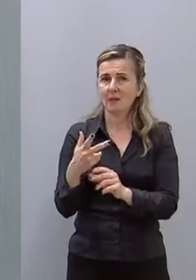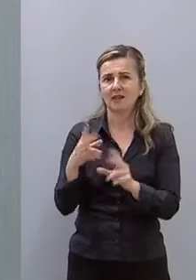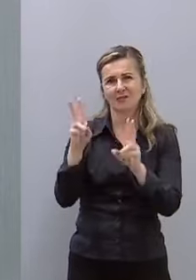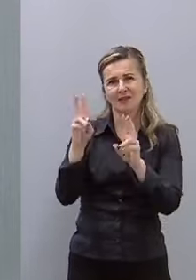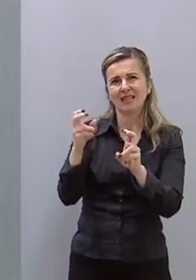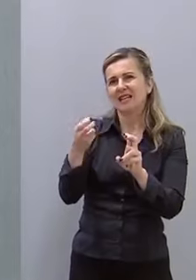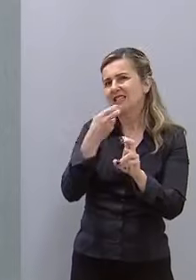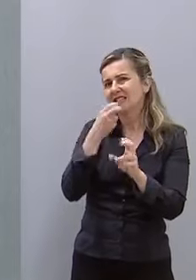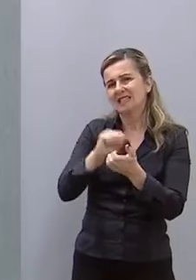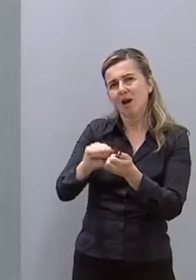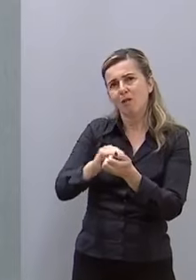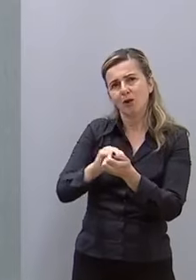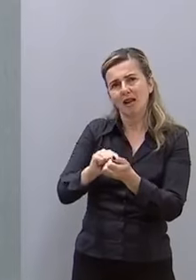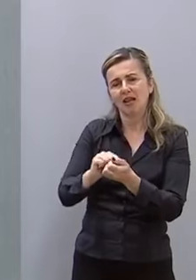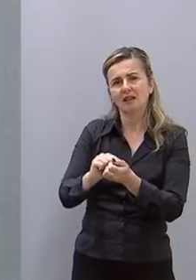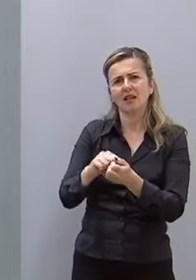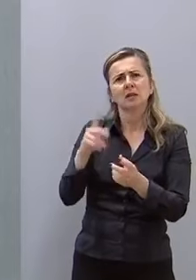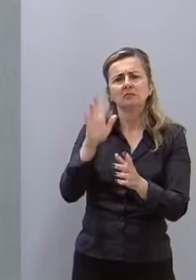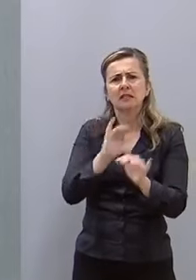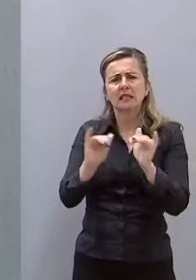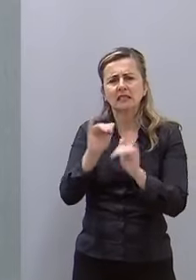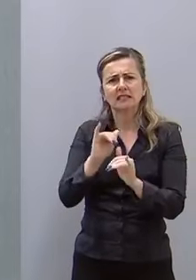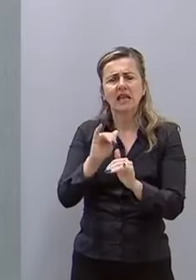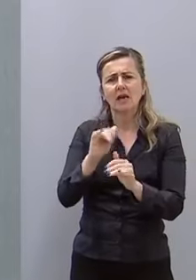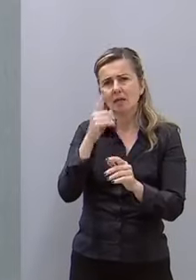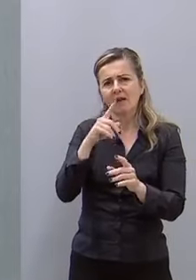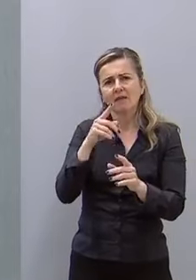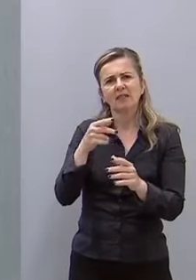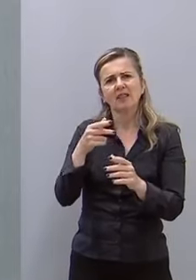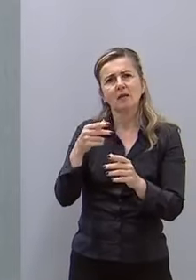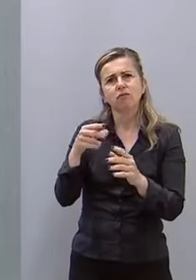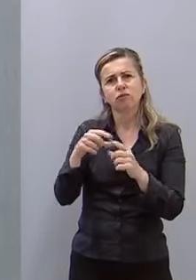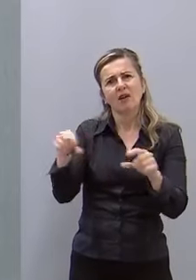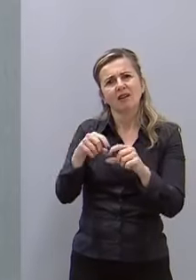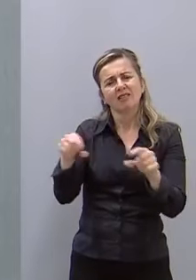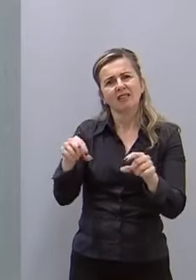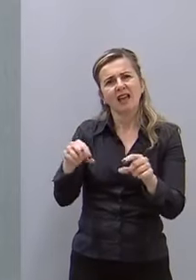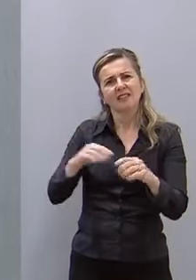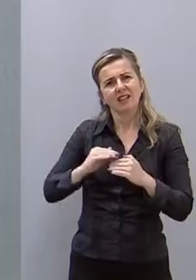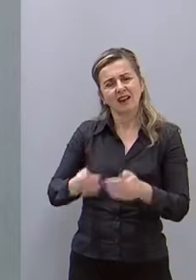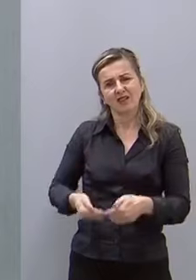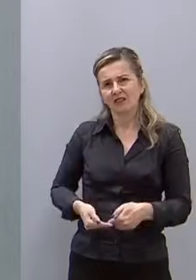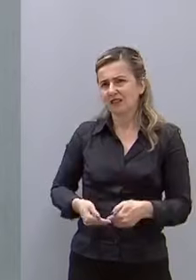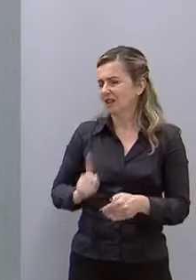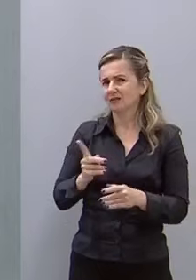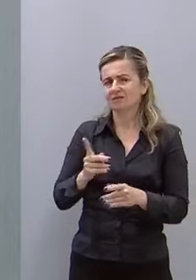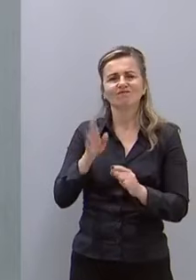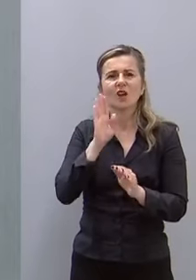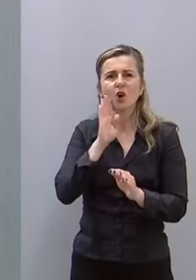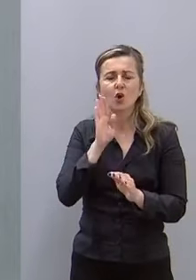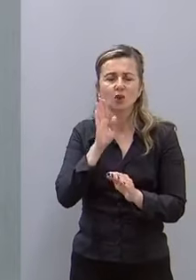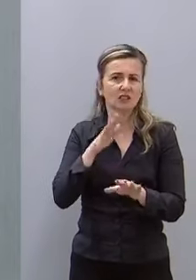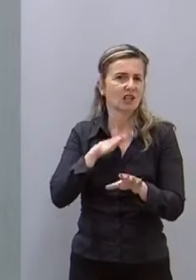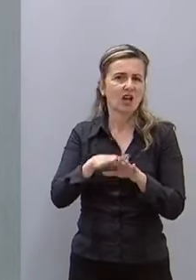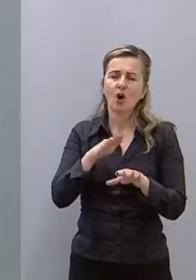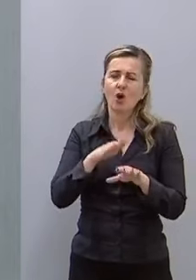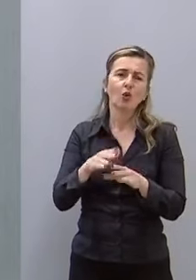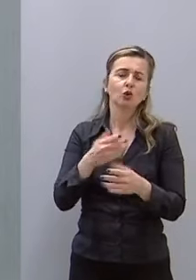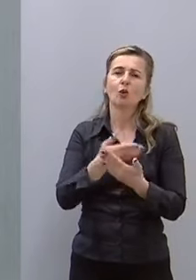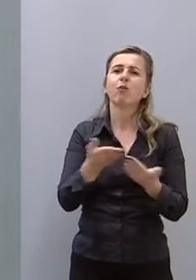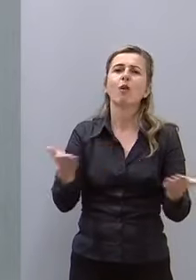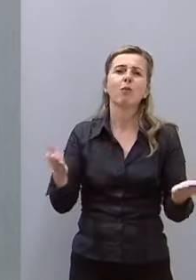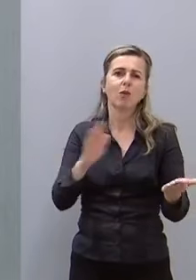capirsi quello che assomiglia a un test di gravidanza che in dieci minuti ti danno risultato non sono consigliati di utilizzo per la